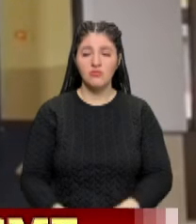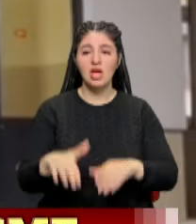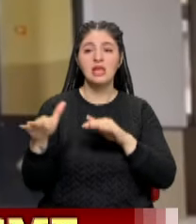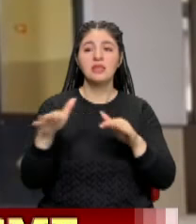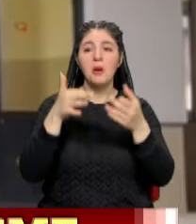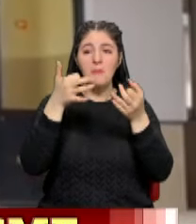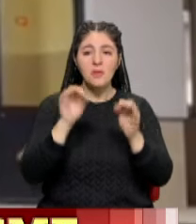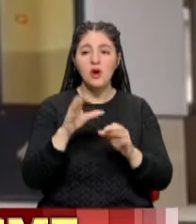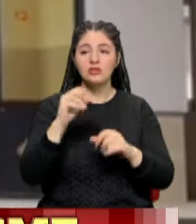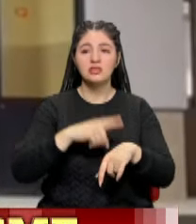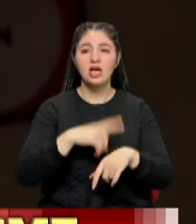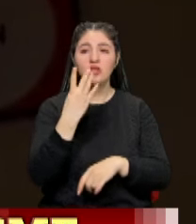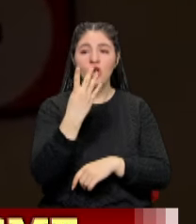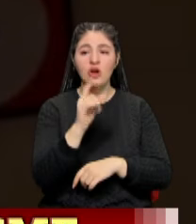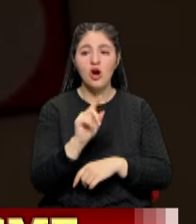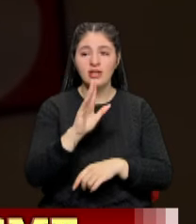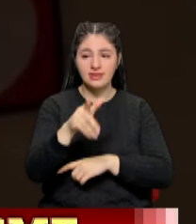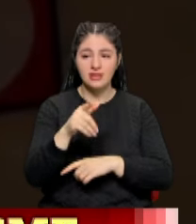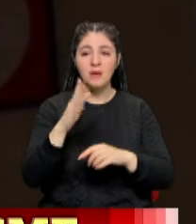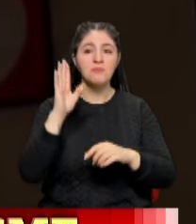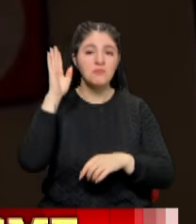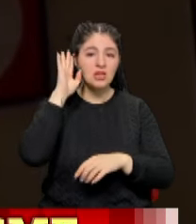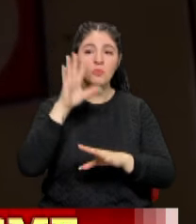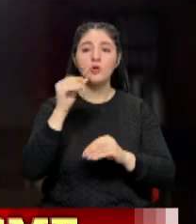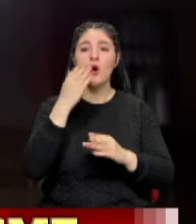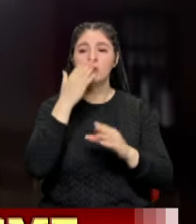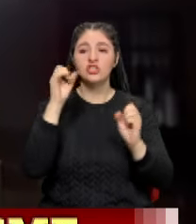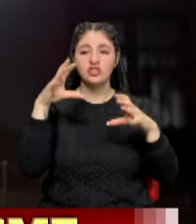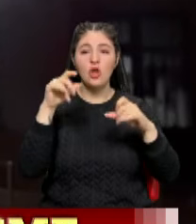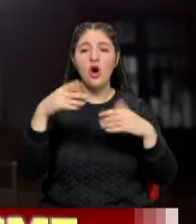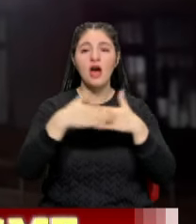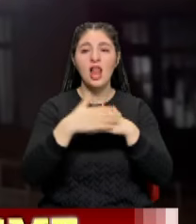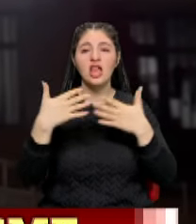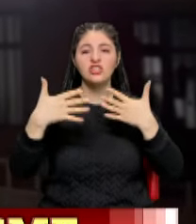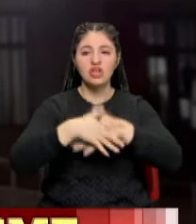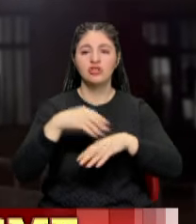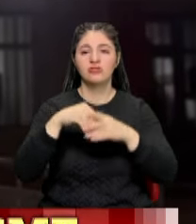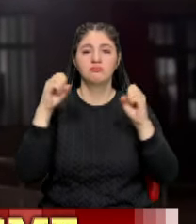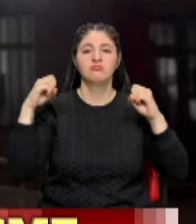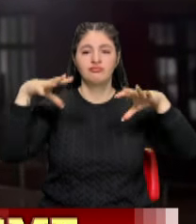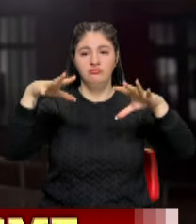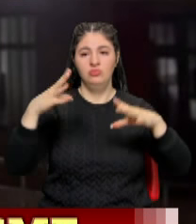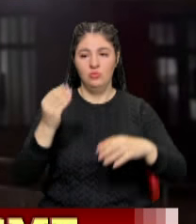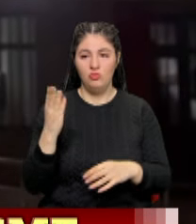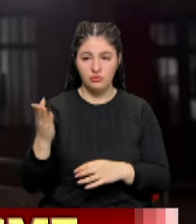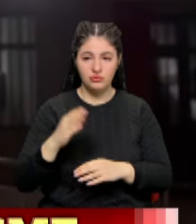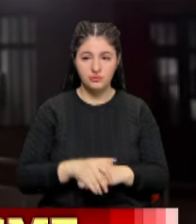Depremin başladığı saat 4.17'de Malatya'da tüm okulların ışıkları o karanlık gece için açıldı.